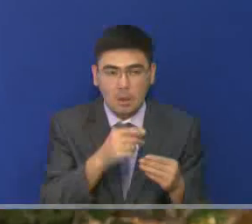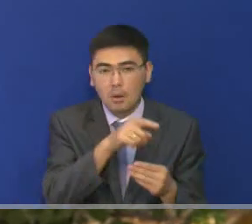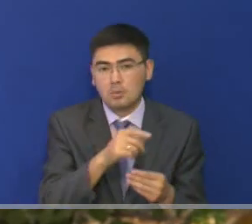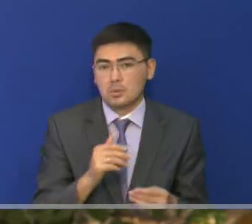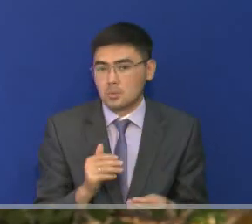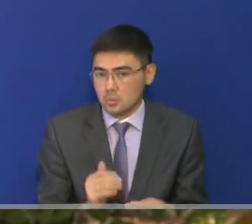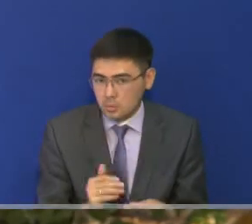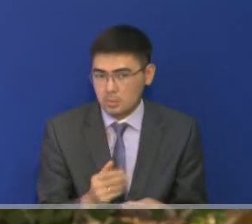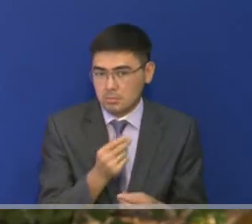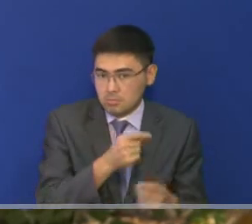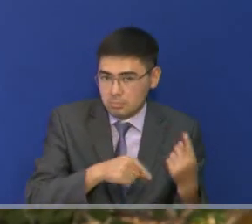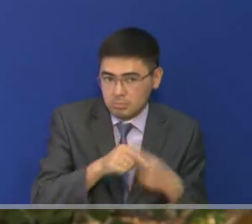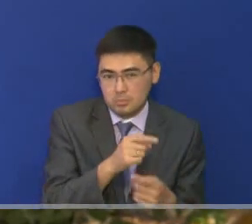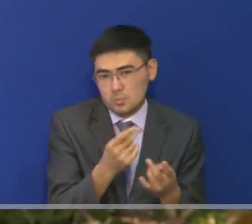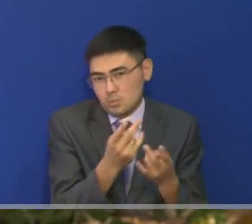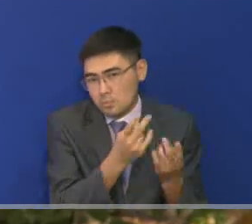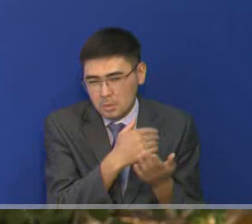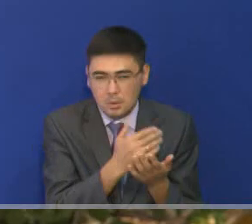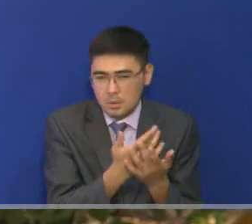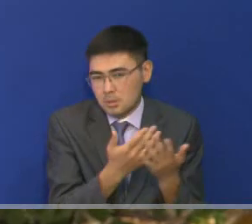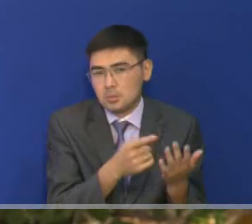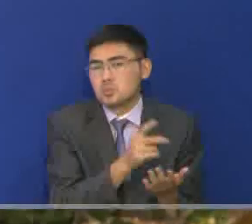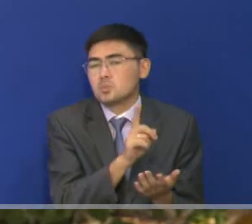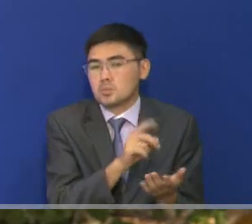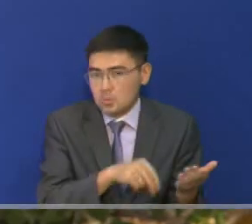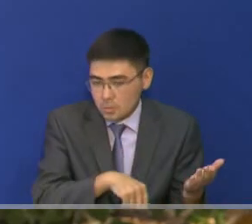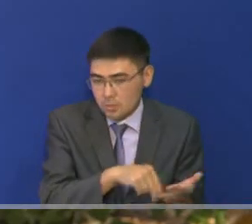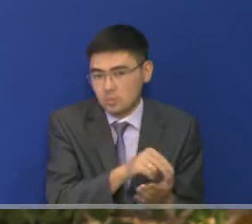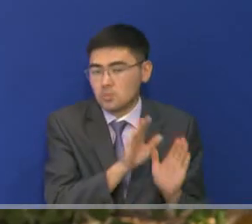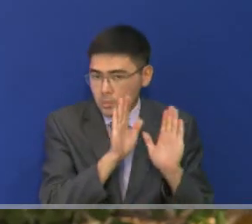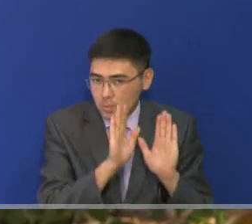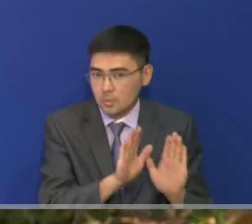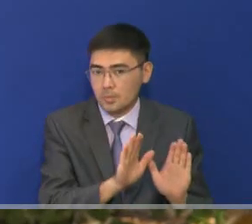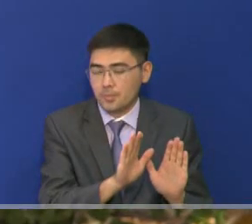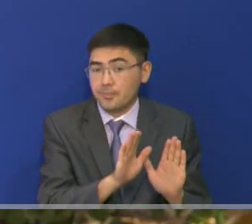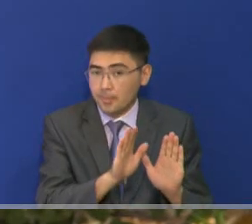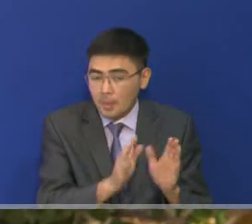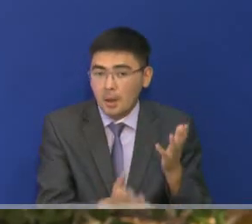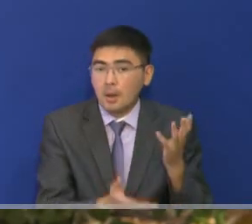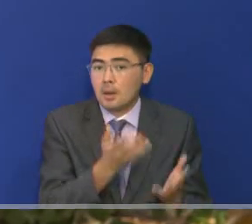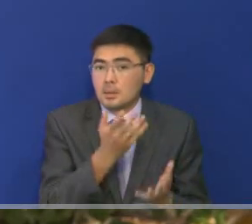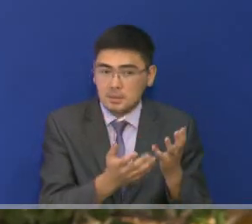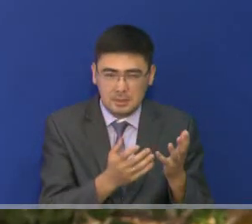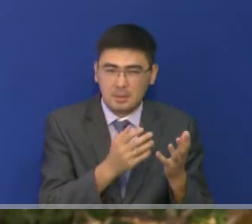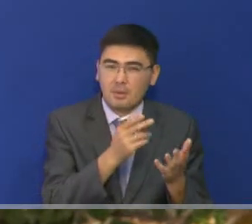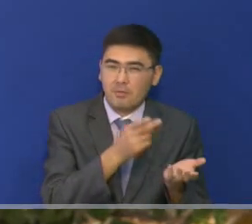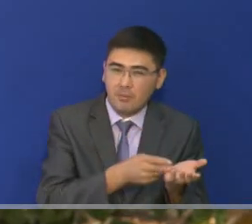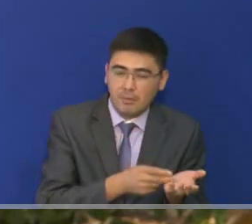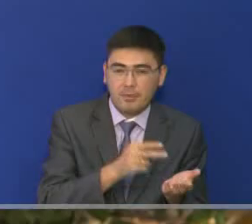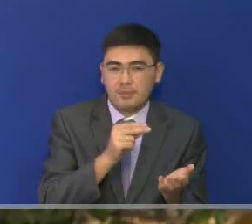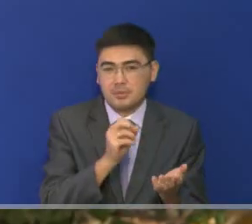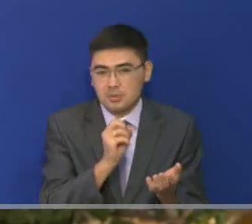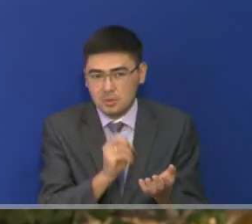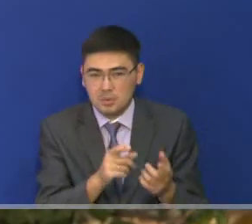жүргізуге қажетті құралдарды сатып алуға. Содан кейін ақшаны алғаннан кейін адамдар сол сатып алған құралдары туралы фискалды чектерін бізге